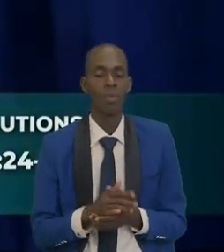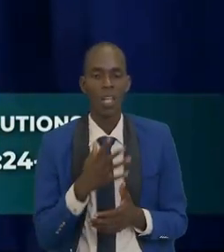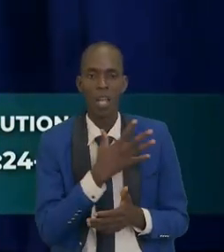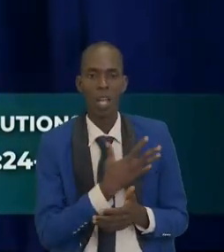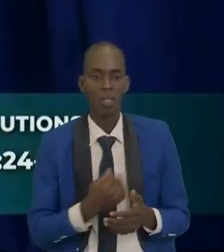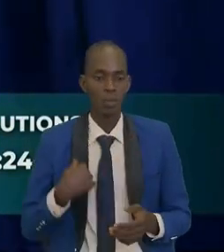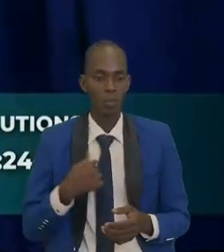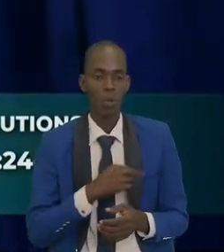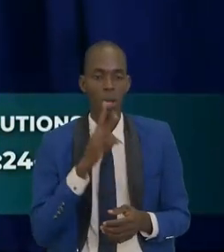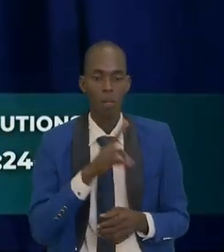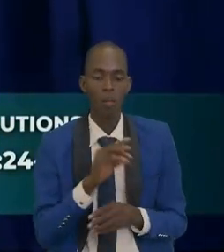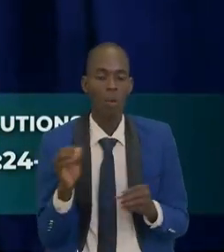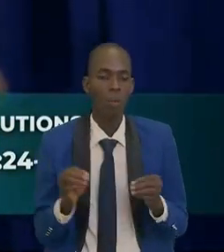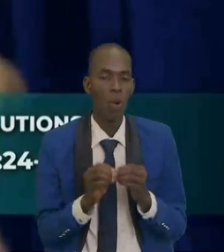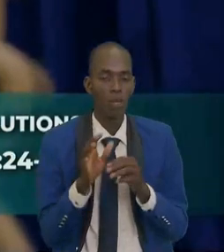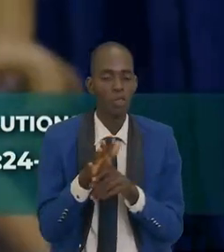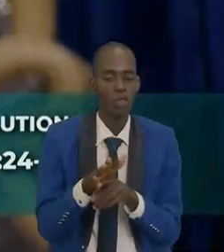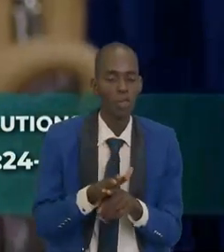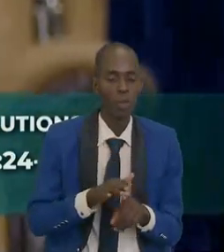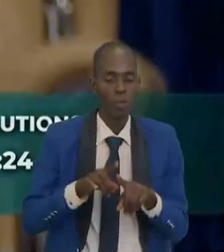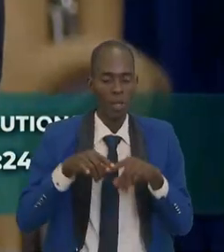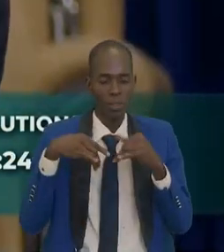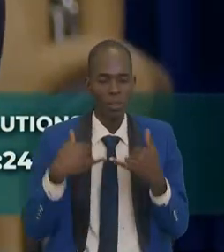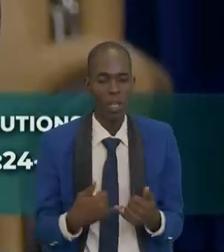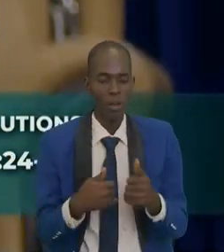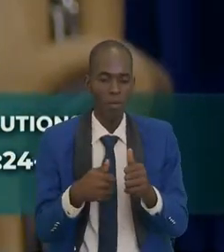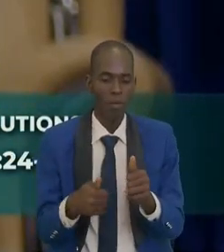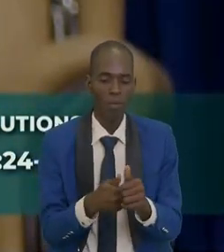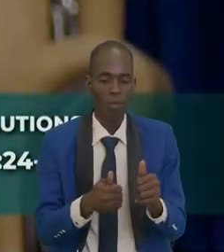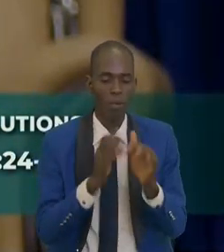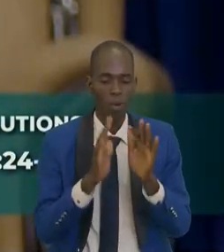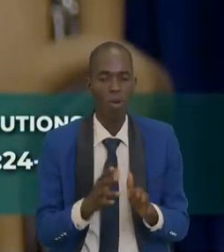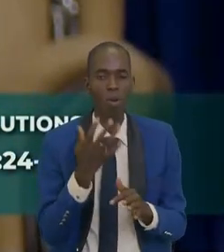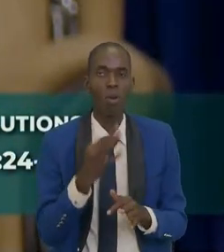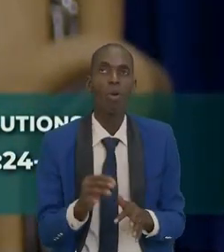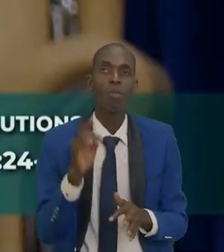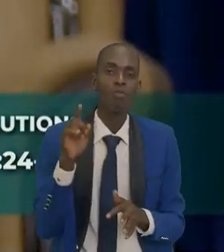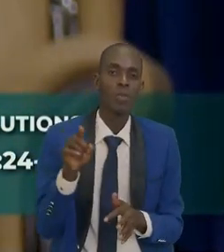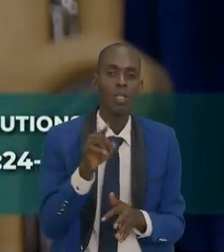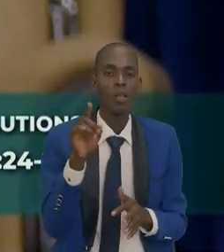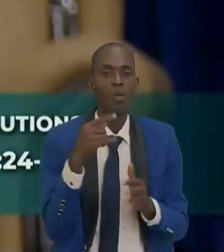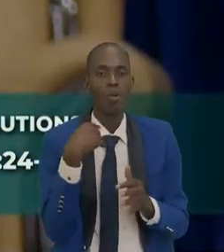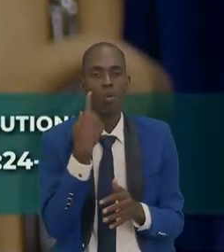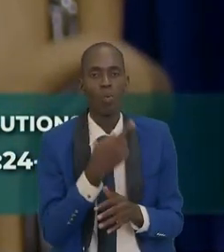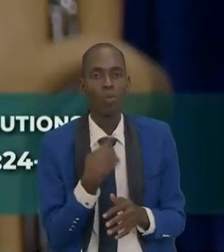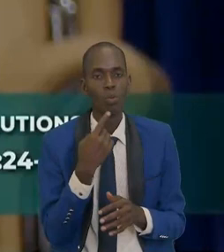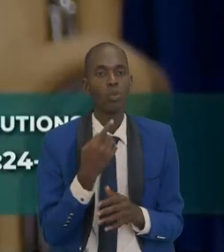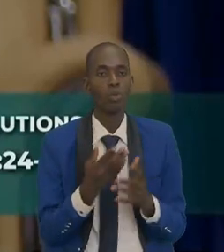et nous sommes plus lents, mais que nous imitions ceux qui par la foi et